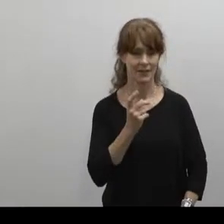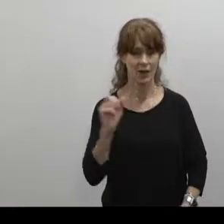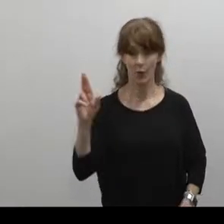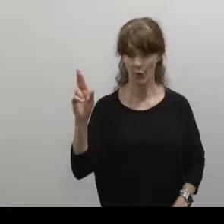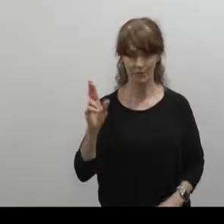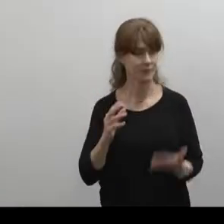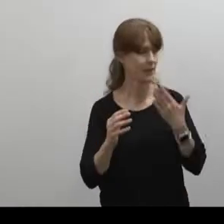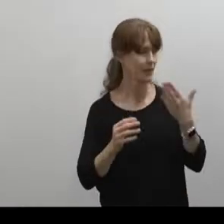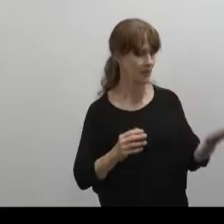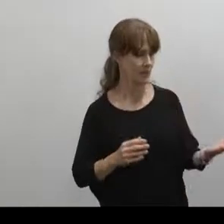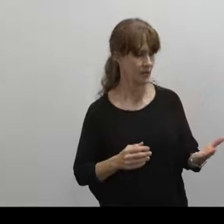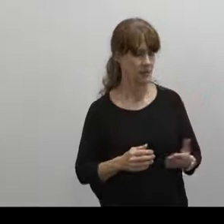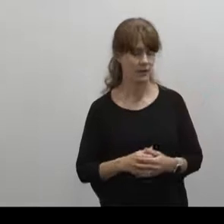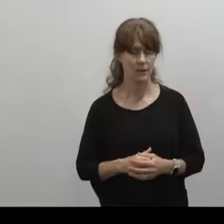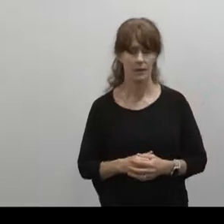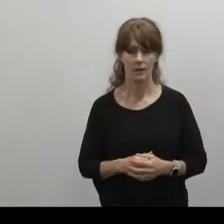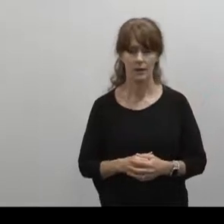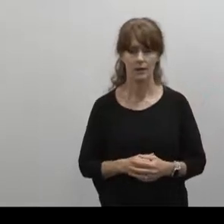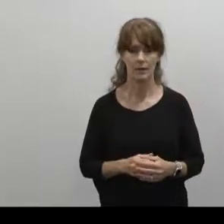Sống ọc cún.